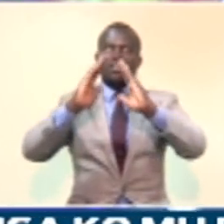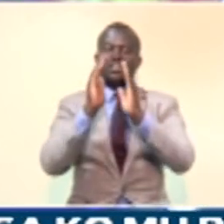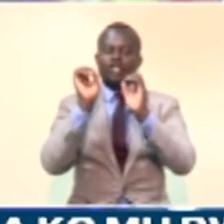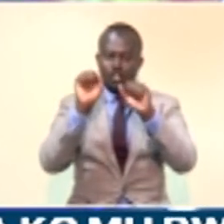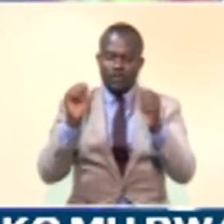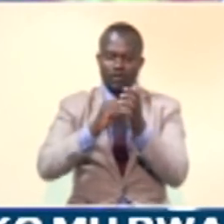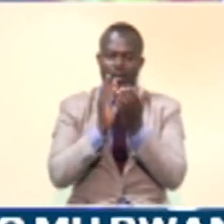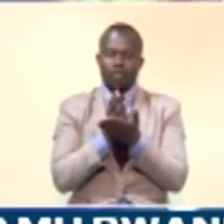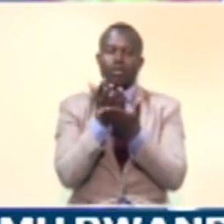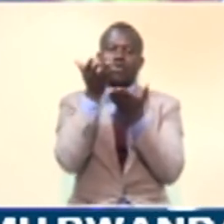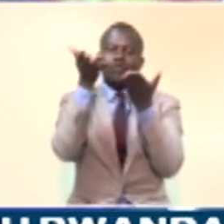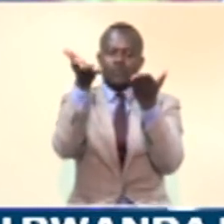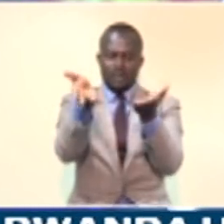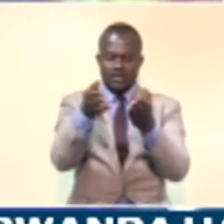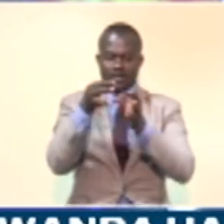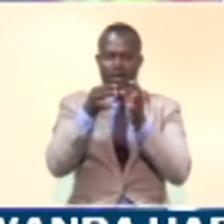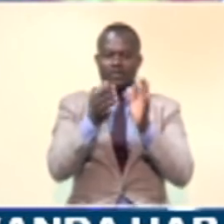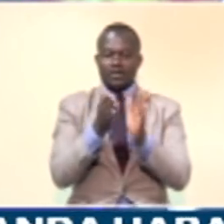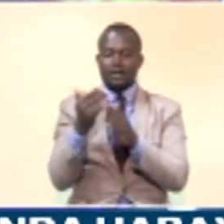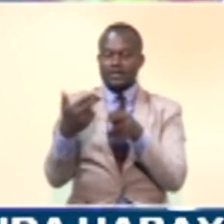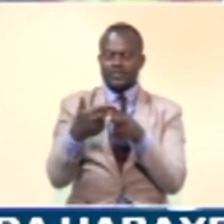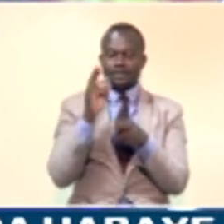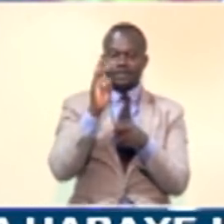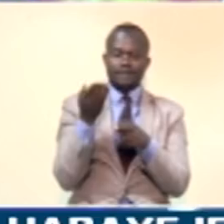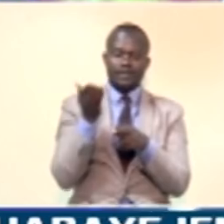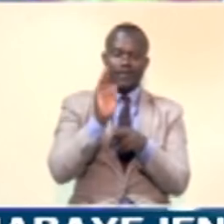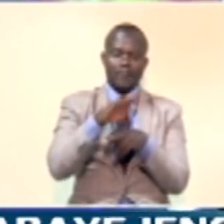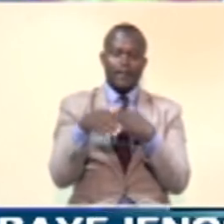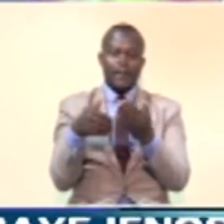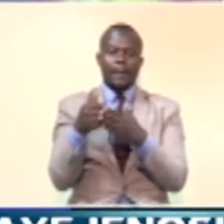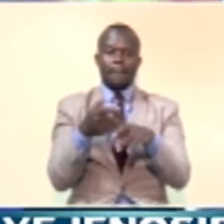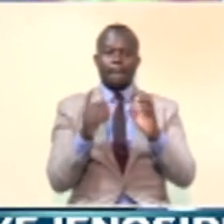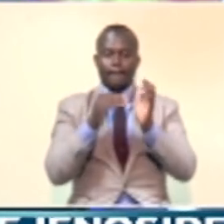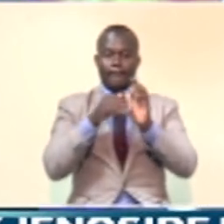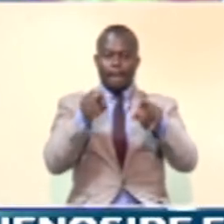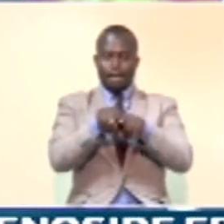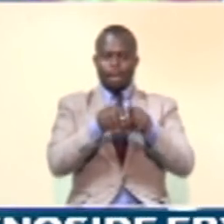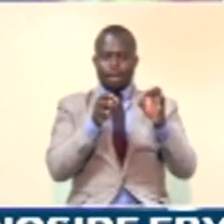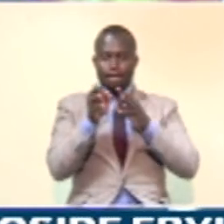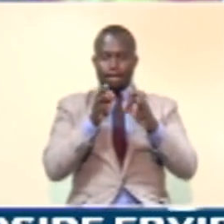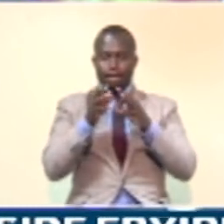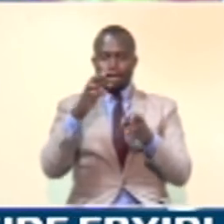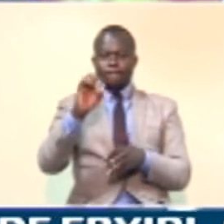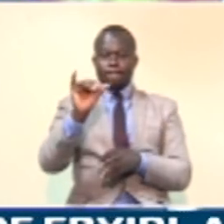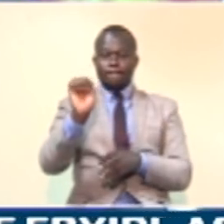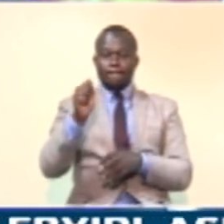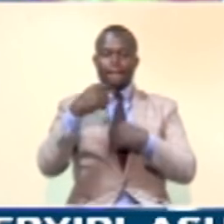kongera kuruka. Inkuru turacyayitunganya mu kanya gato tukaza kuyigarukaho, ahubwo nk'uko wari ubikomojeho Gloria,